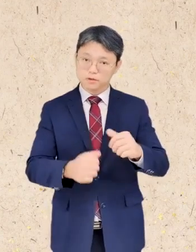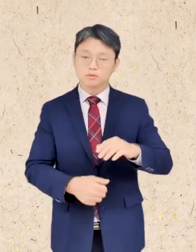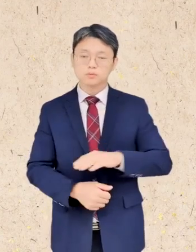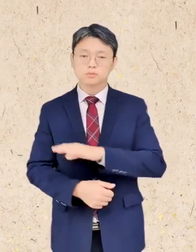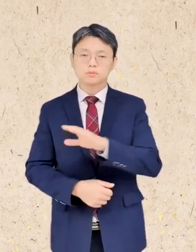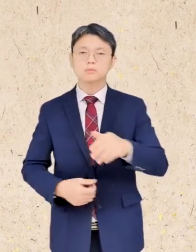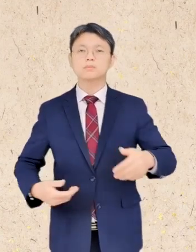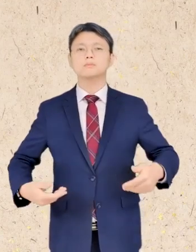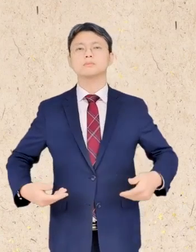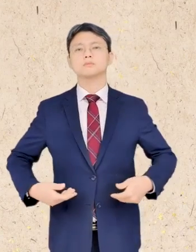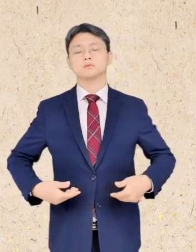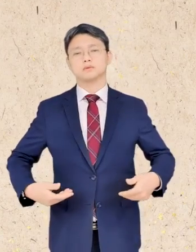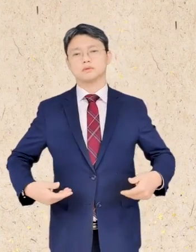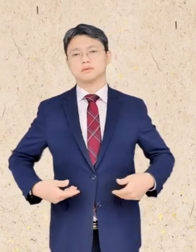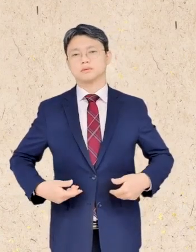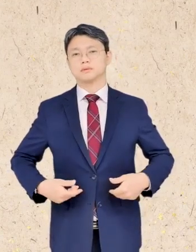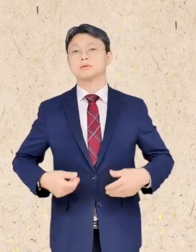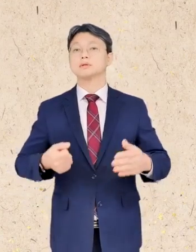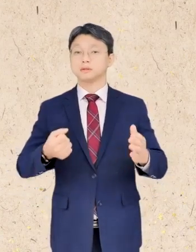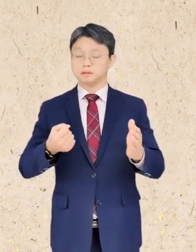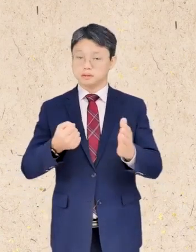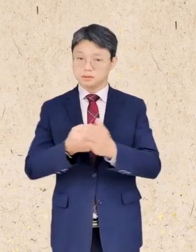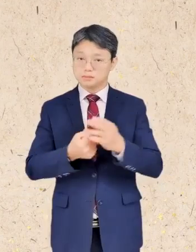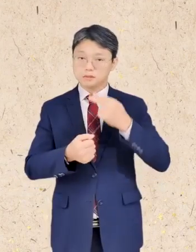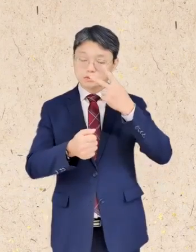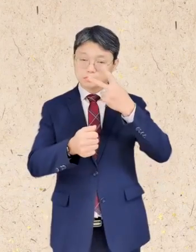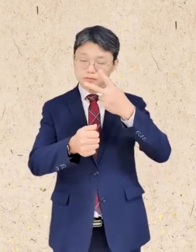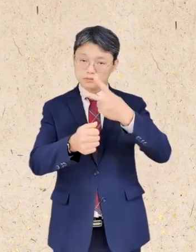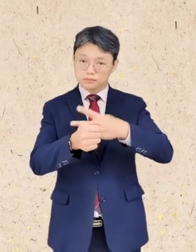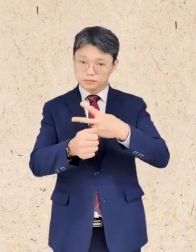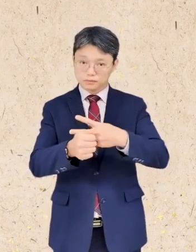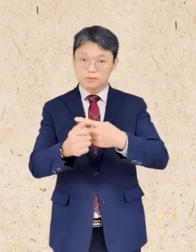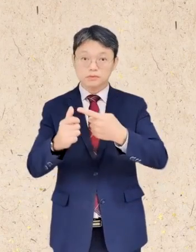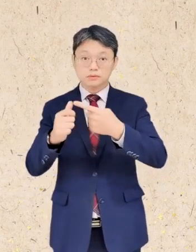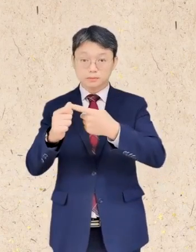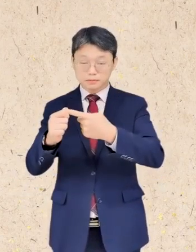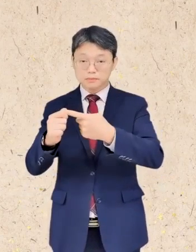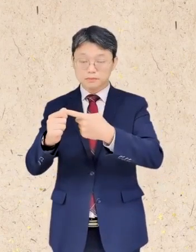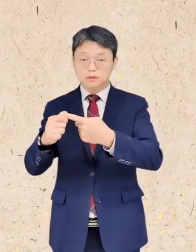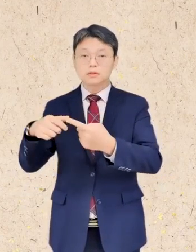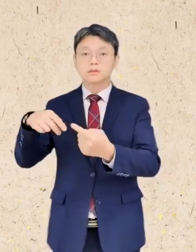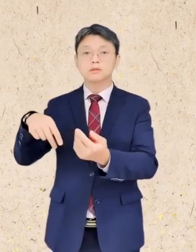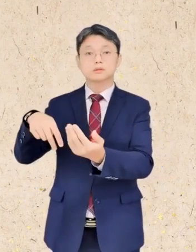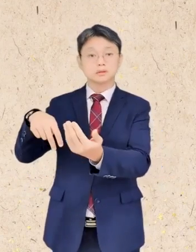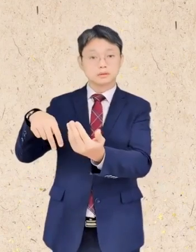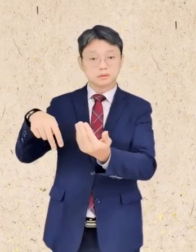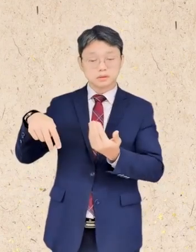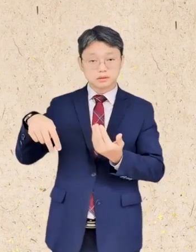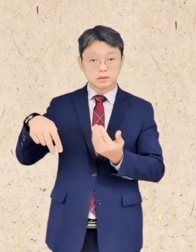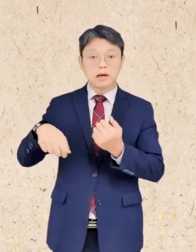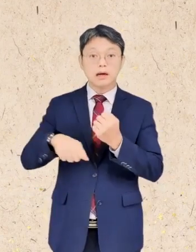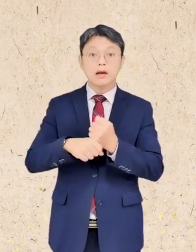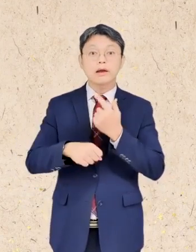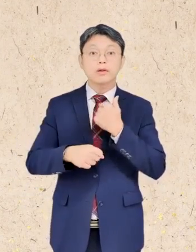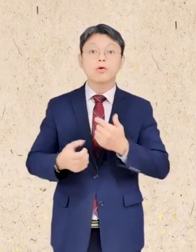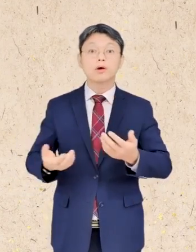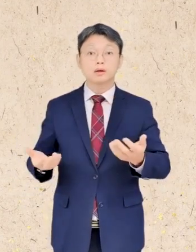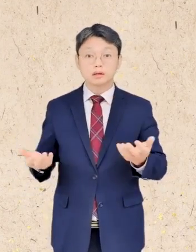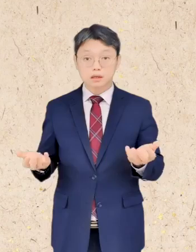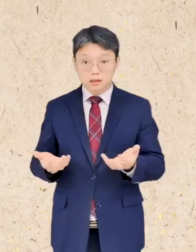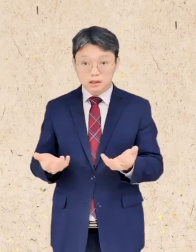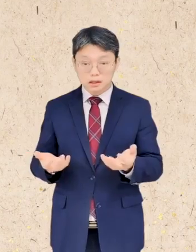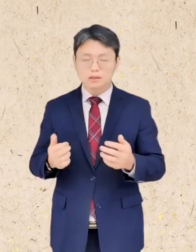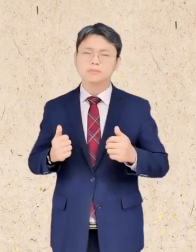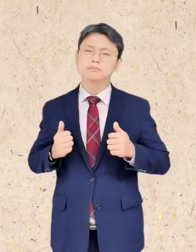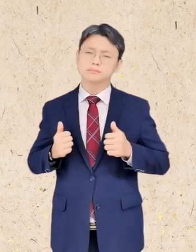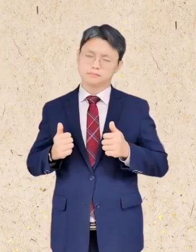성실함이 우리에게 필요하다라는 겁니다. 이 때문에 바울은 첫 번째 편지인 데살로니가 전서에서 하던 일을